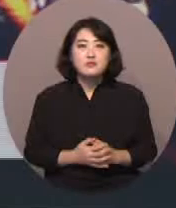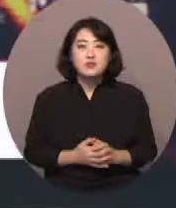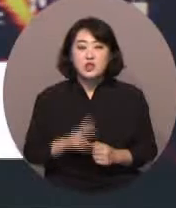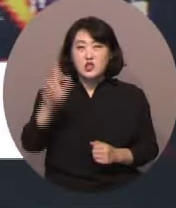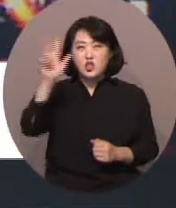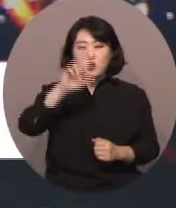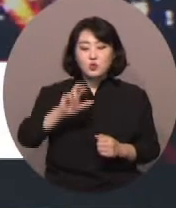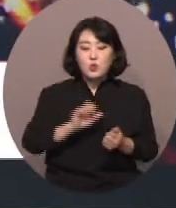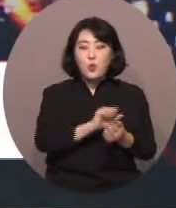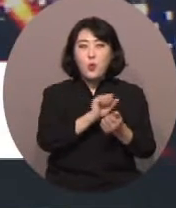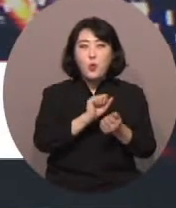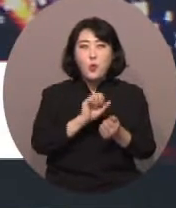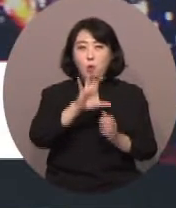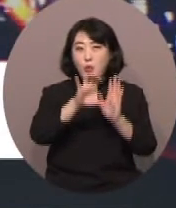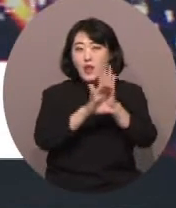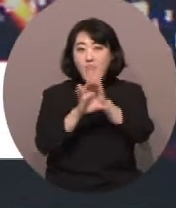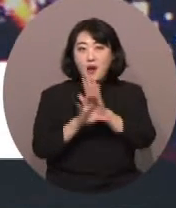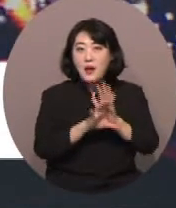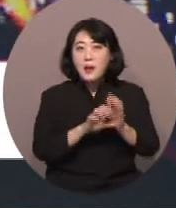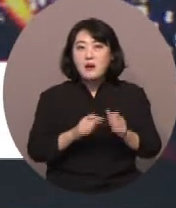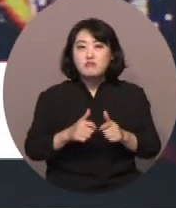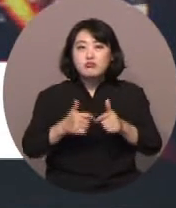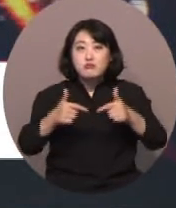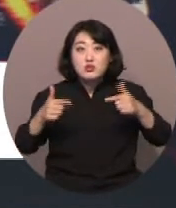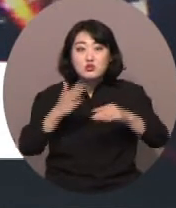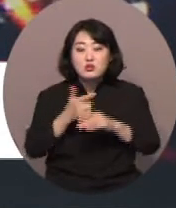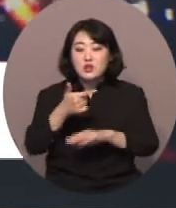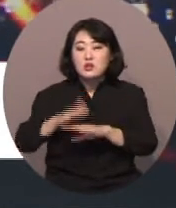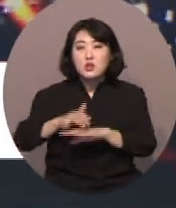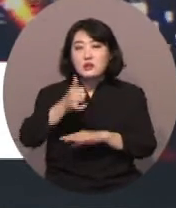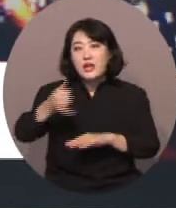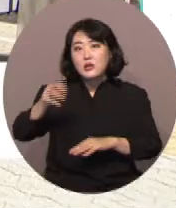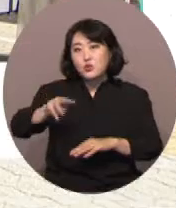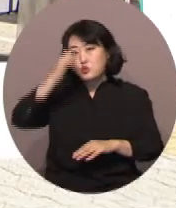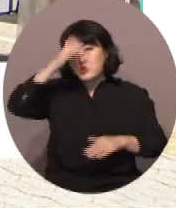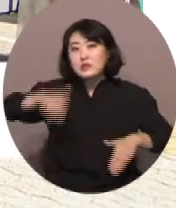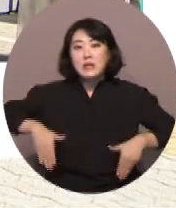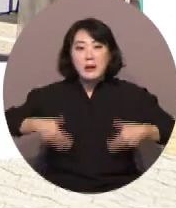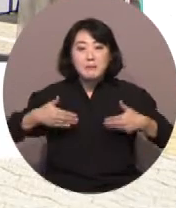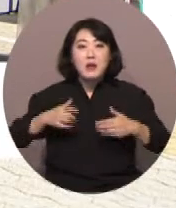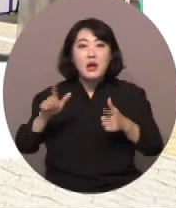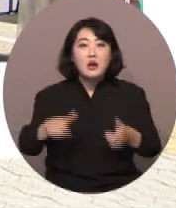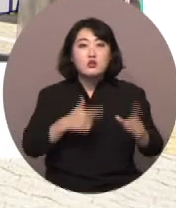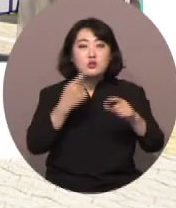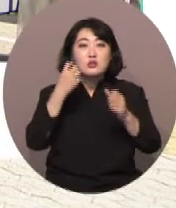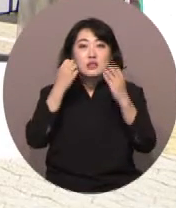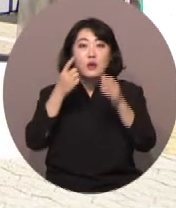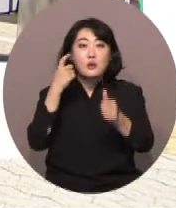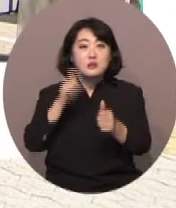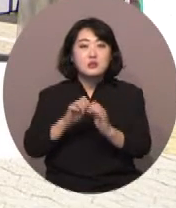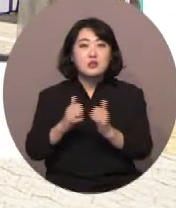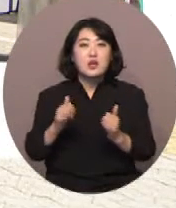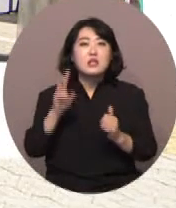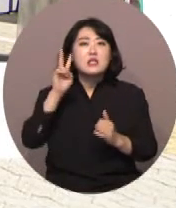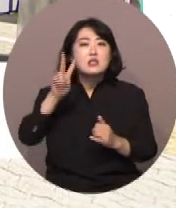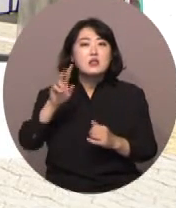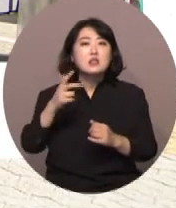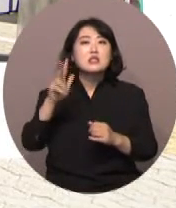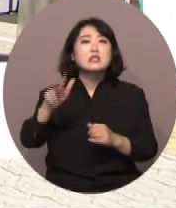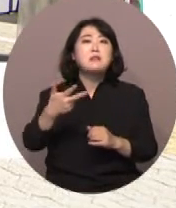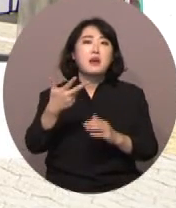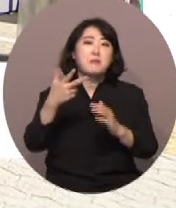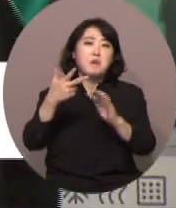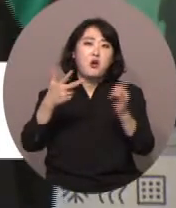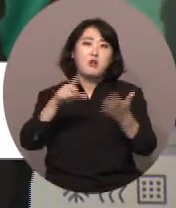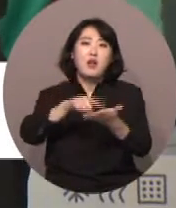전국적인 코론 알구 유행 증가 세속의 대전과 세종 충남 에서도 하루 신규 학진 자가 이틀째 700명 때